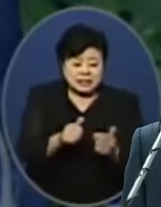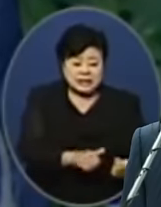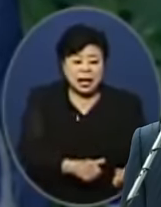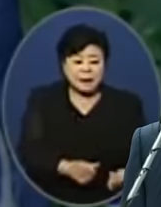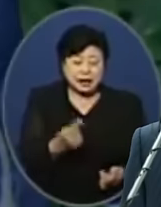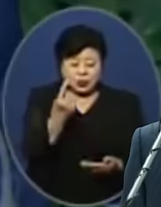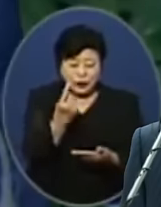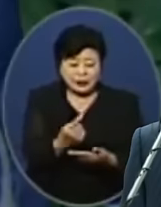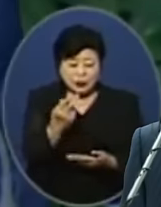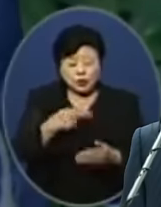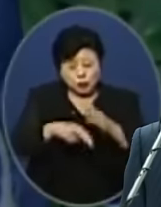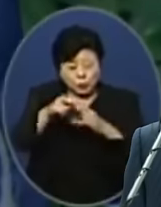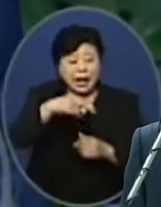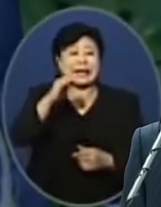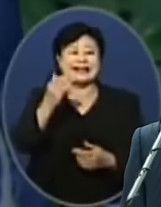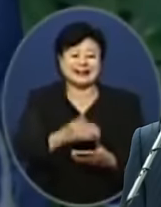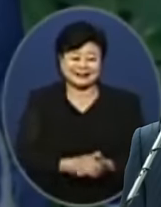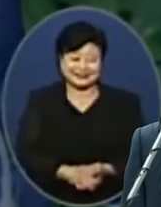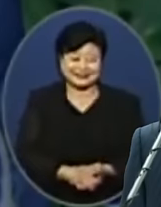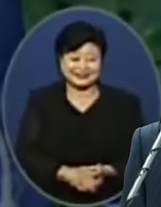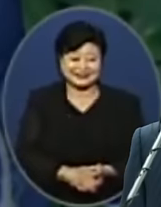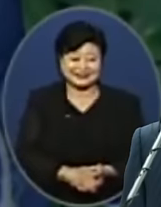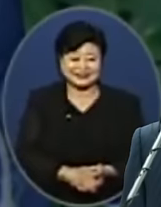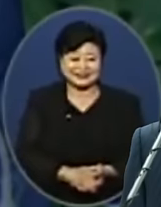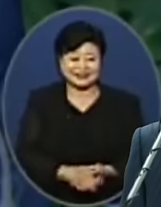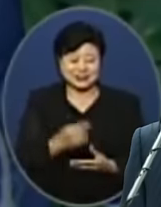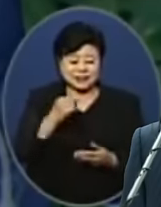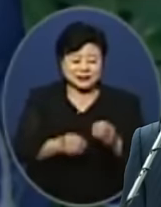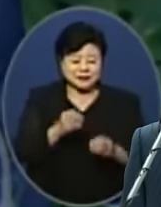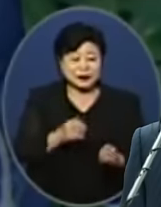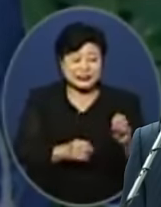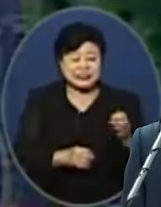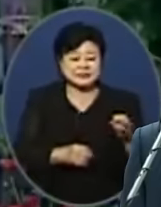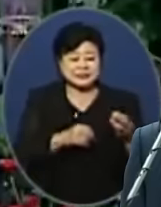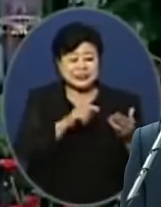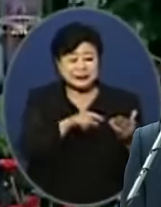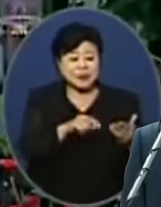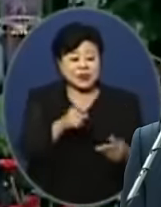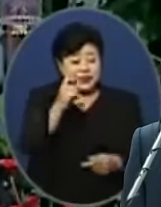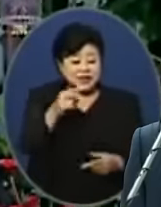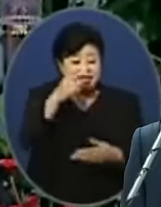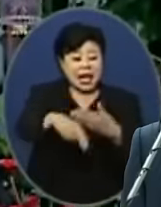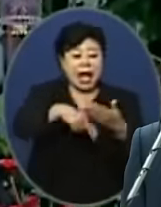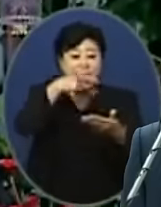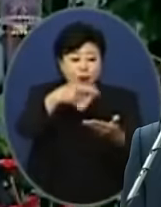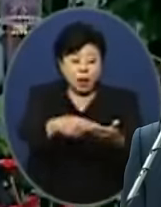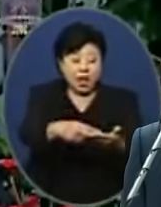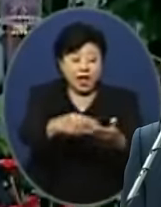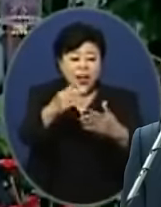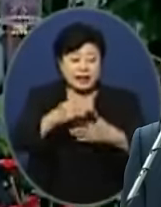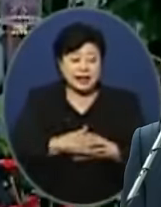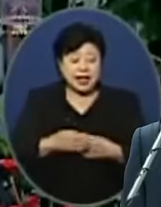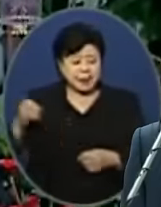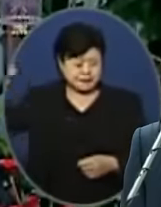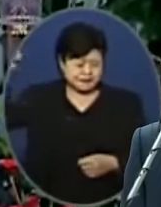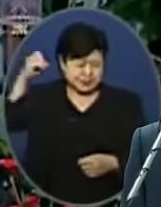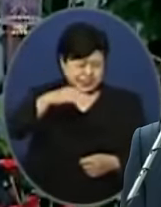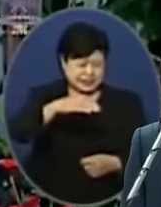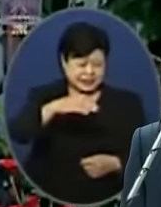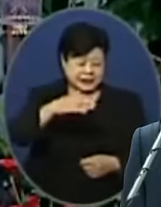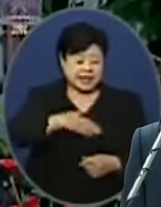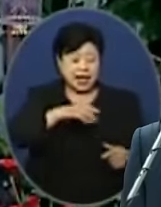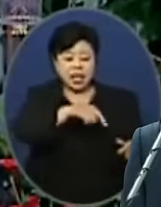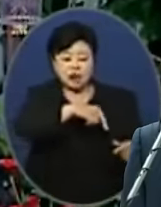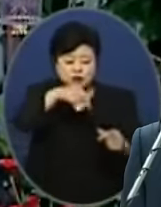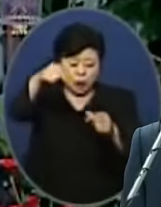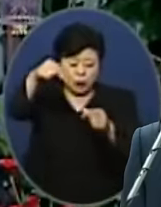길로 왔다가 일곱 길로 도망치고 마는 것입니다. 시편 27편 1절에 보면 야훼는 나의 빛이요